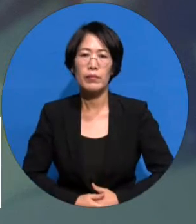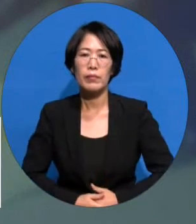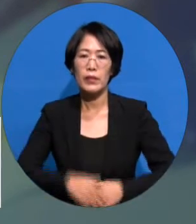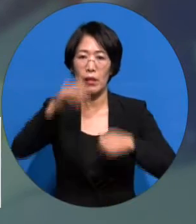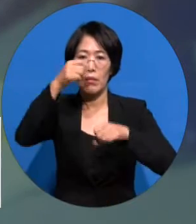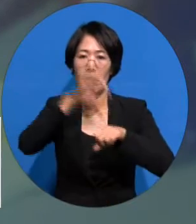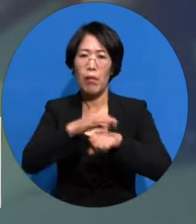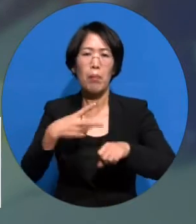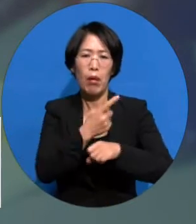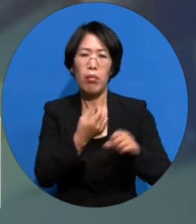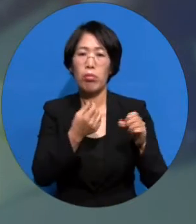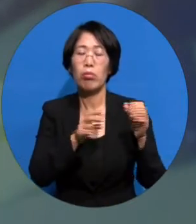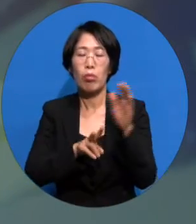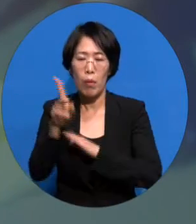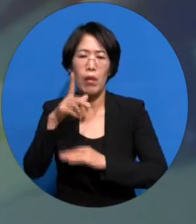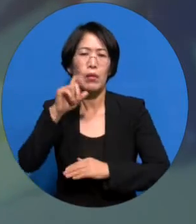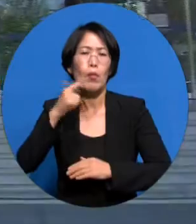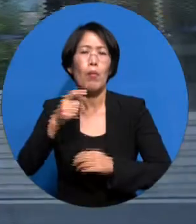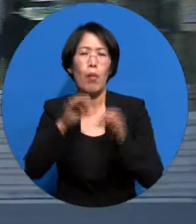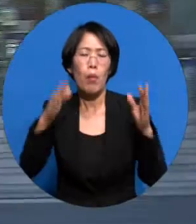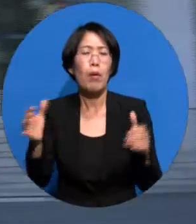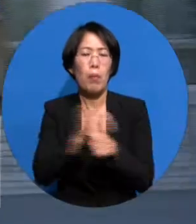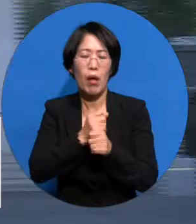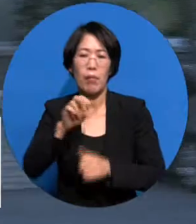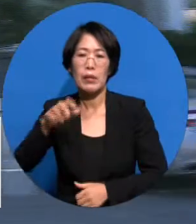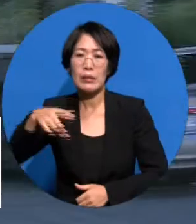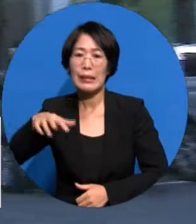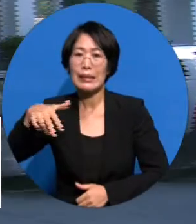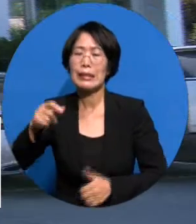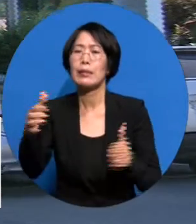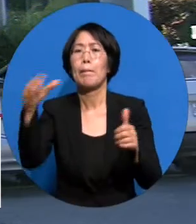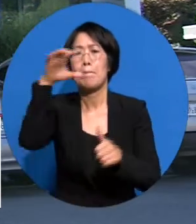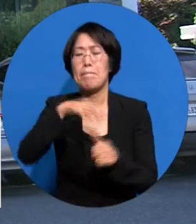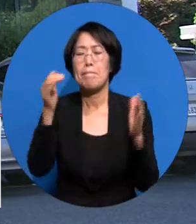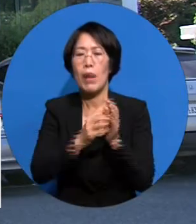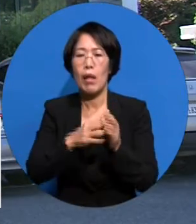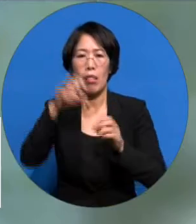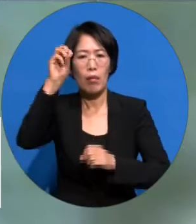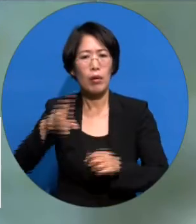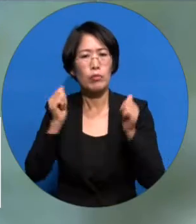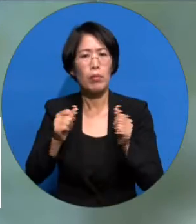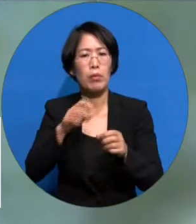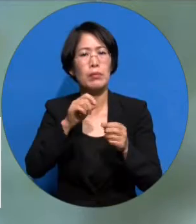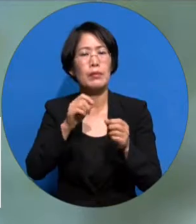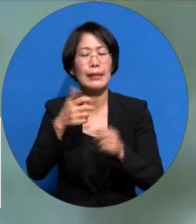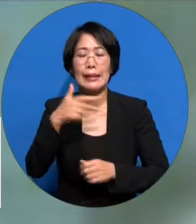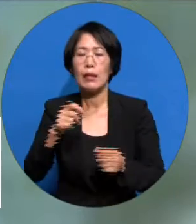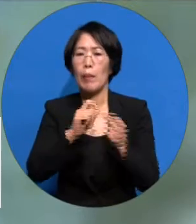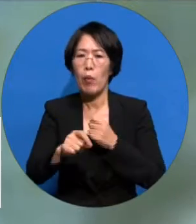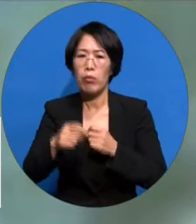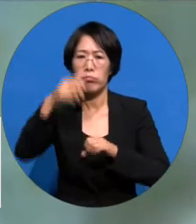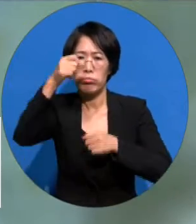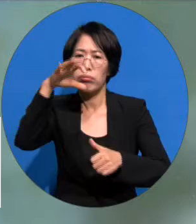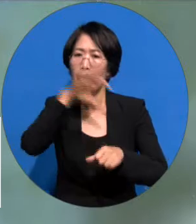전자발찌를 끊고 달아났다 16일 만에 붙잡힌 마창 등의 구속됐습니다 광주지방법원 차명 지원은 전자장치